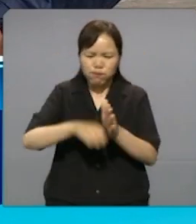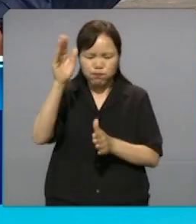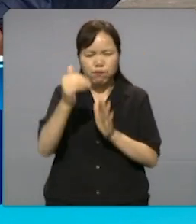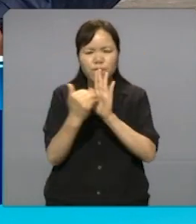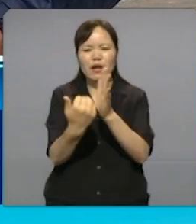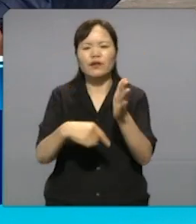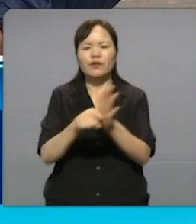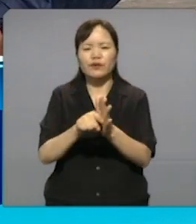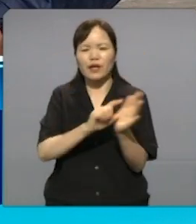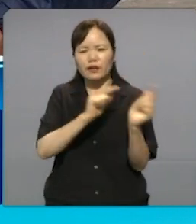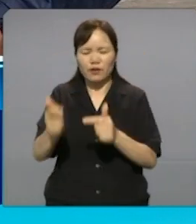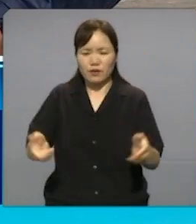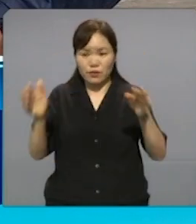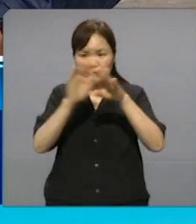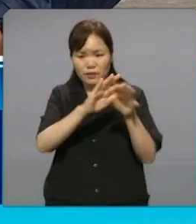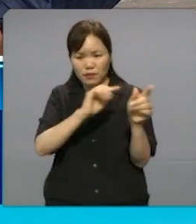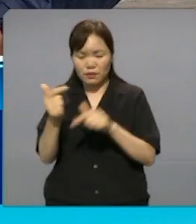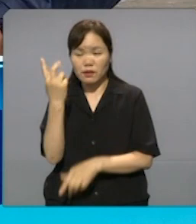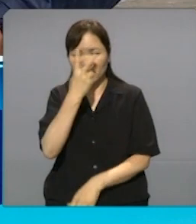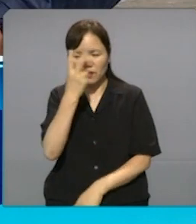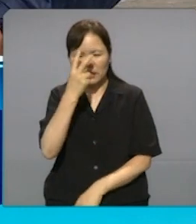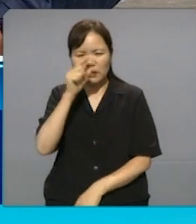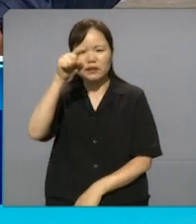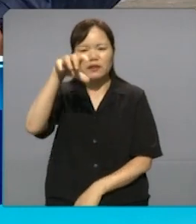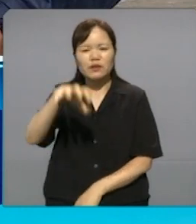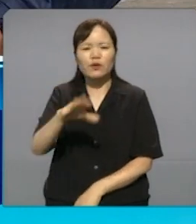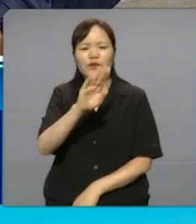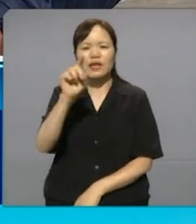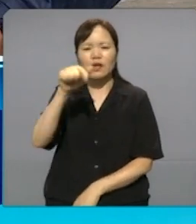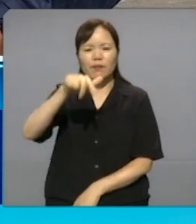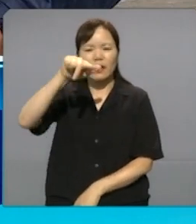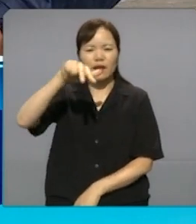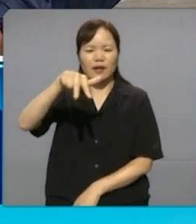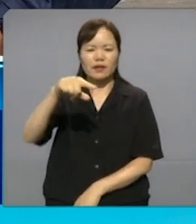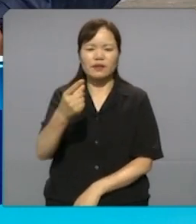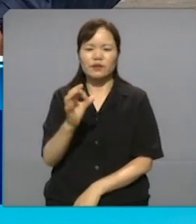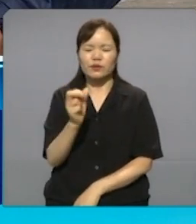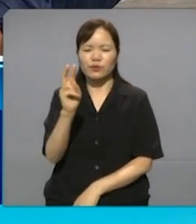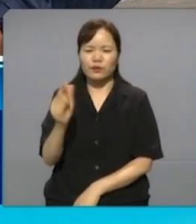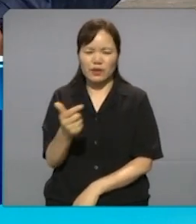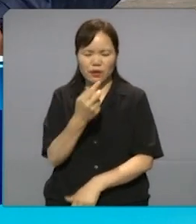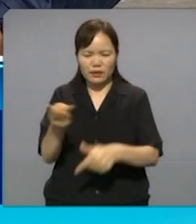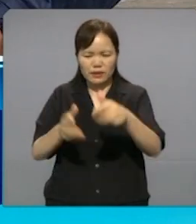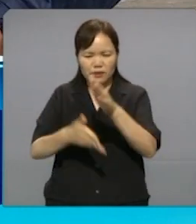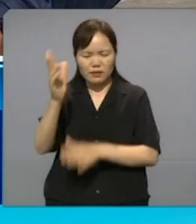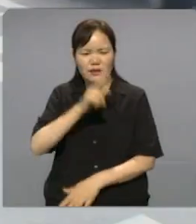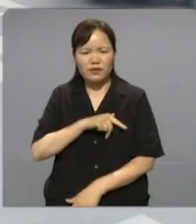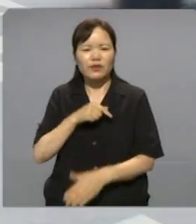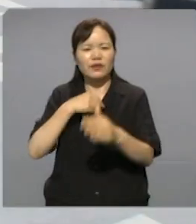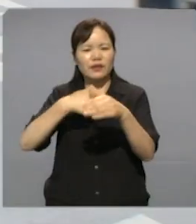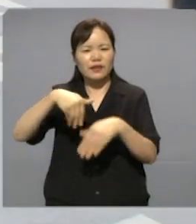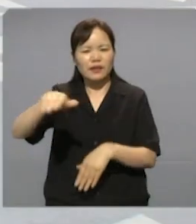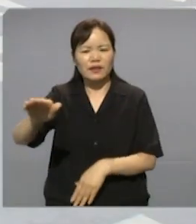각종 시설물을 점검했는데요. 그 현장에 박종혁 인천시의원이 다녀왔습니다.